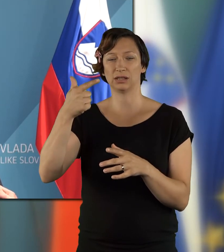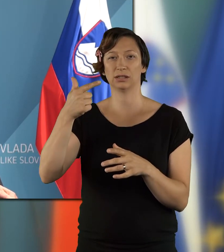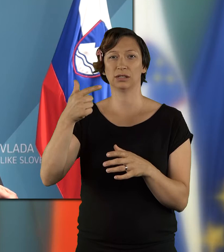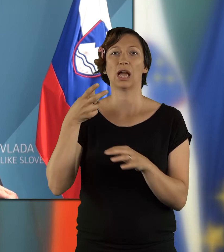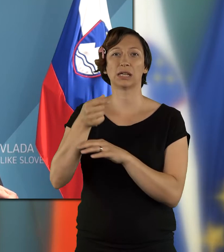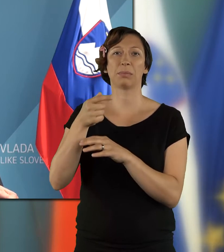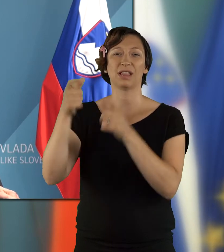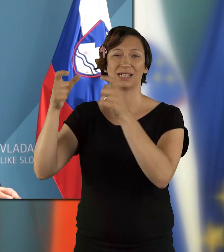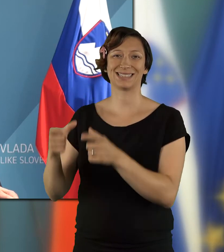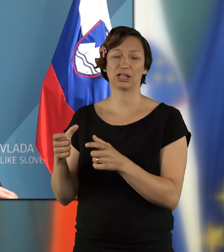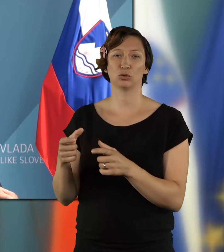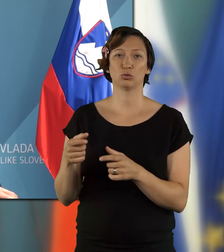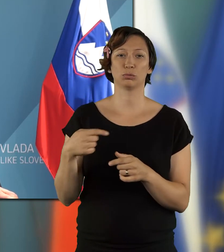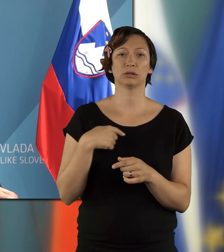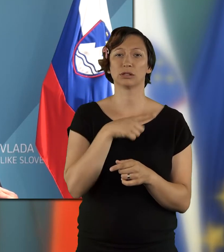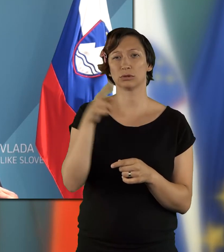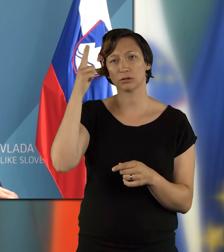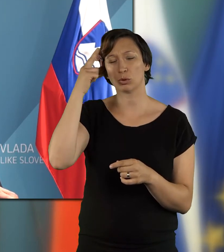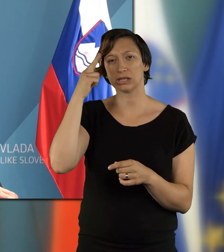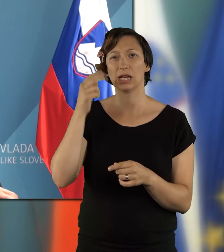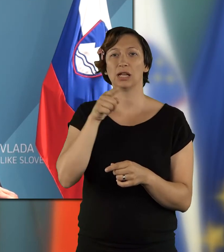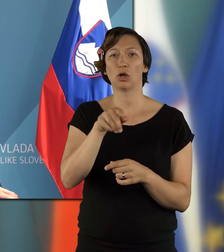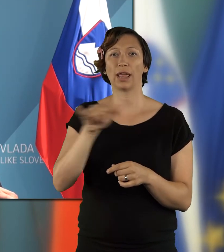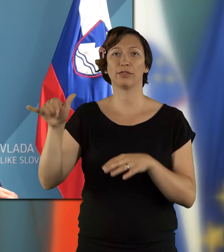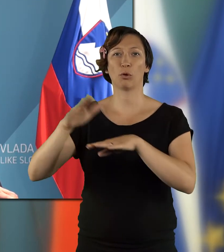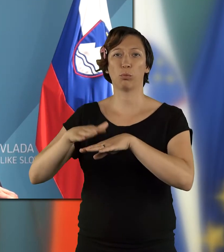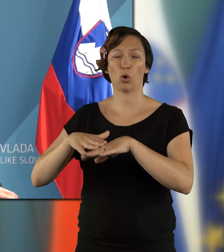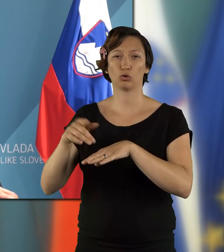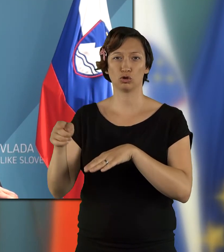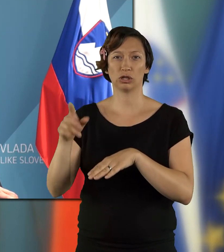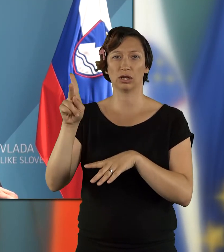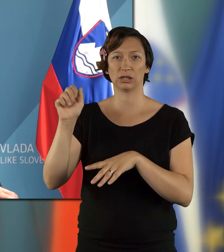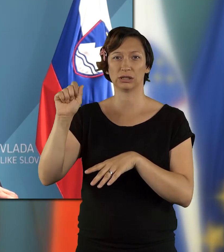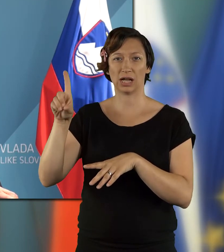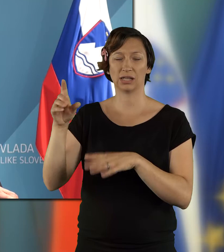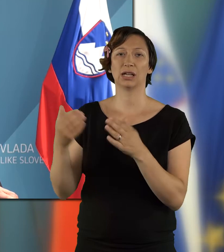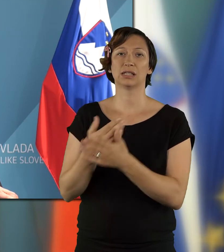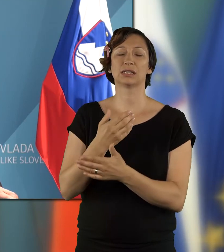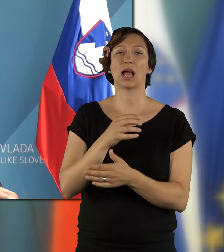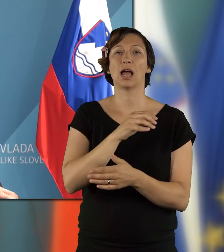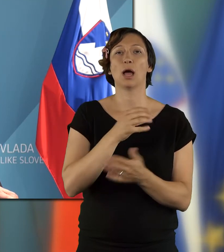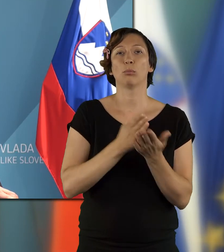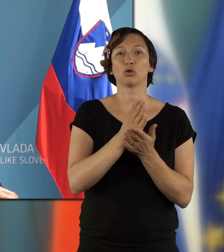kapitalske družbe, kjer smo se seznanili z letnim poročilom KAD-a za poslovno leto